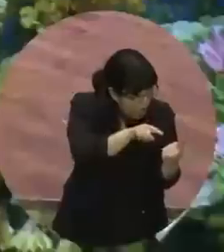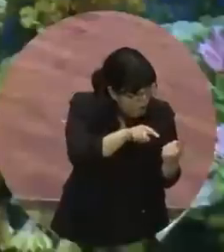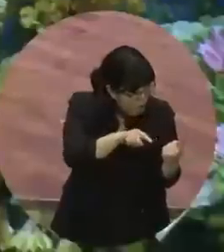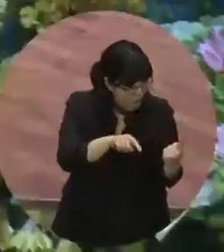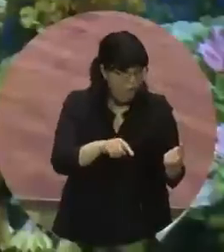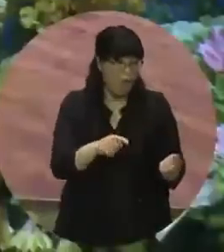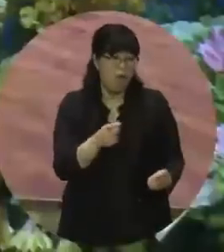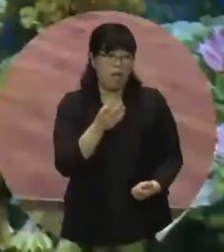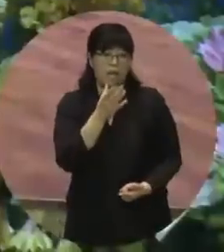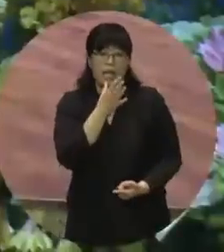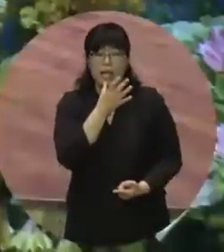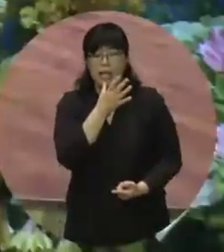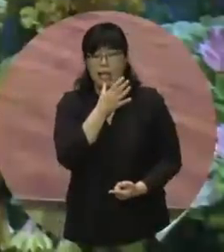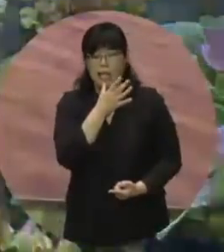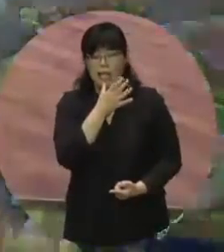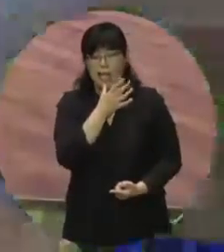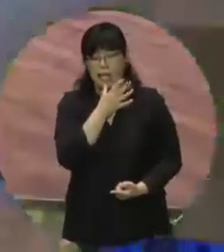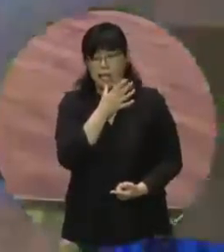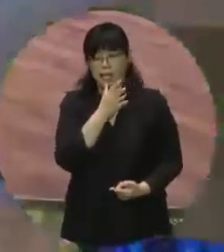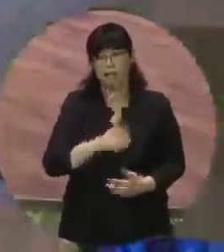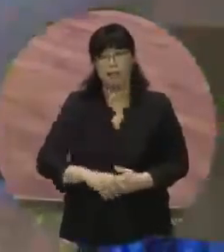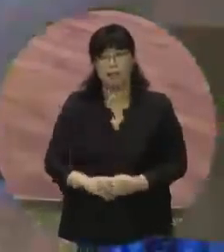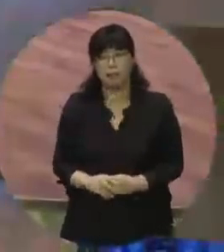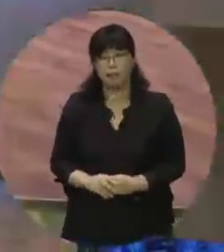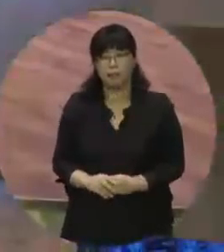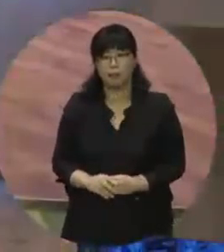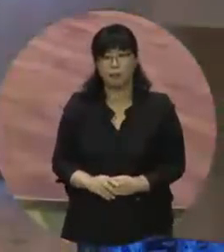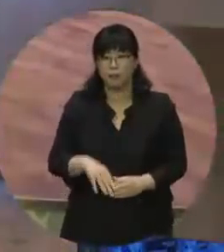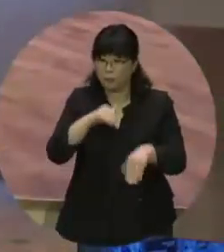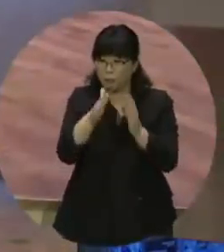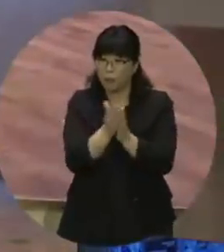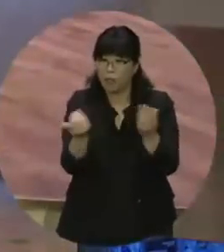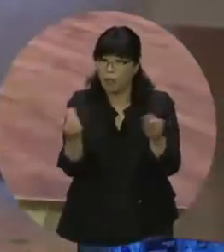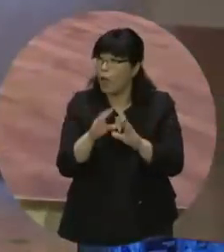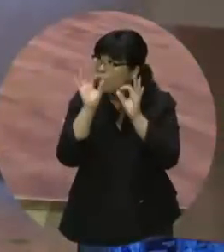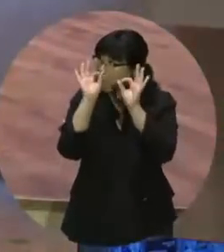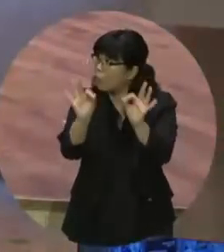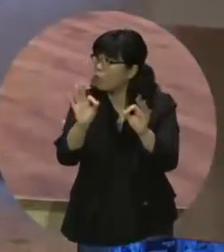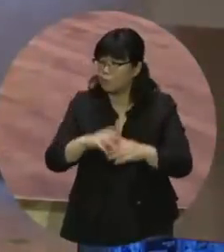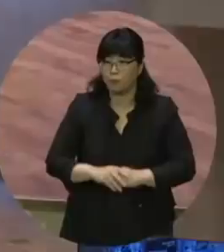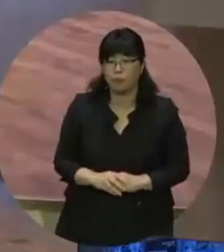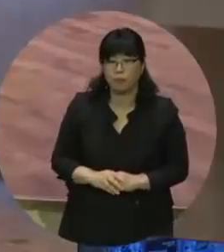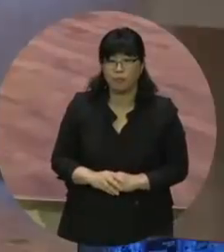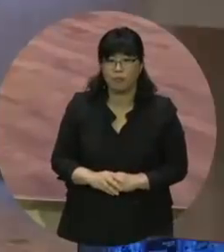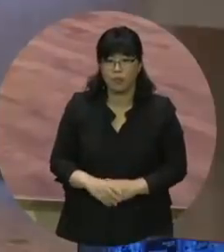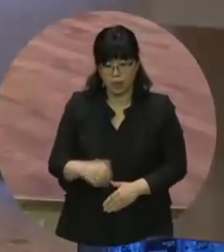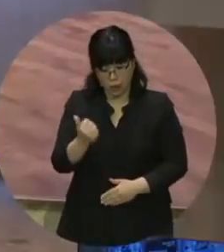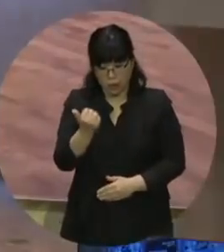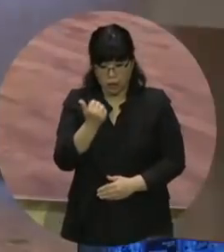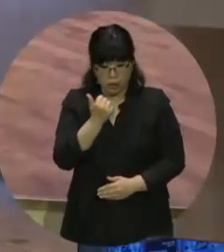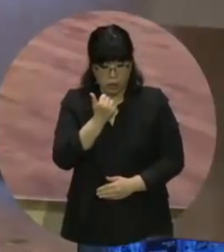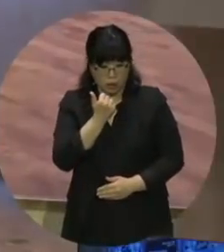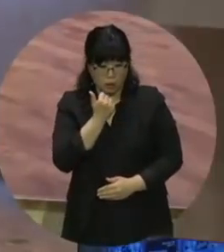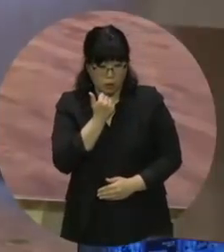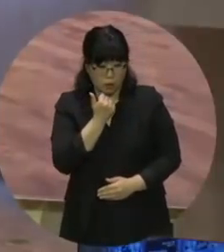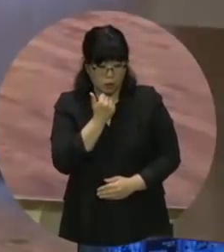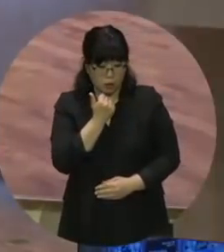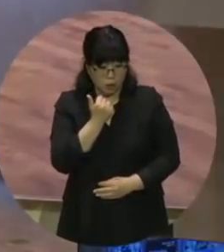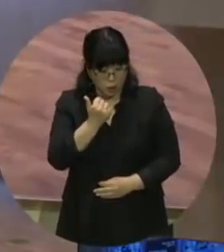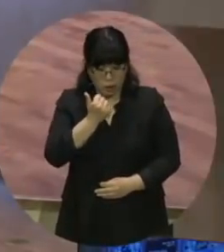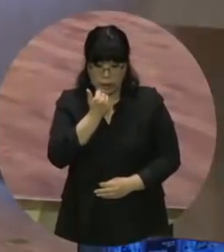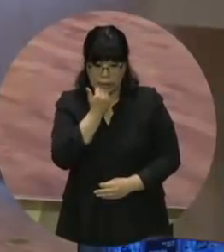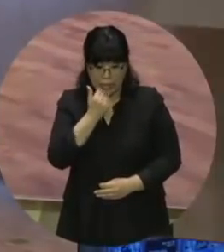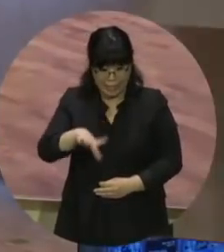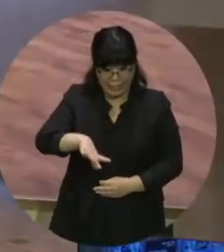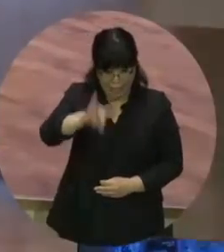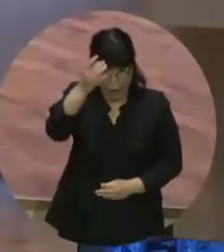자, 33절 보세요. 이삭이 심히 크게 떨며 이르되 그러면 사냥한 고기를 내게 가져온 자가